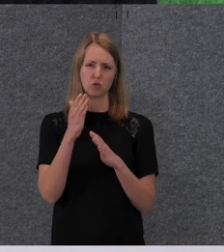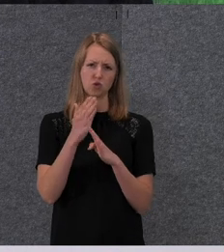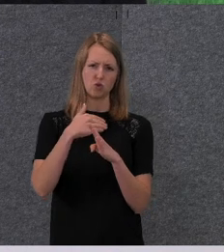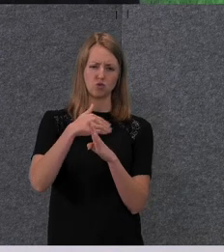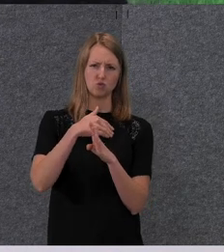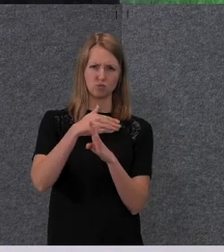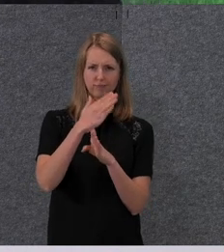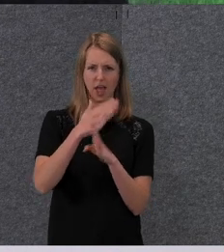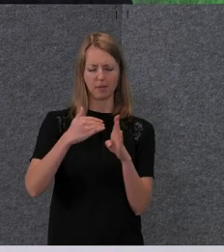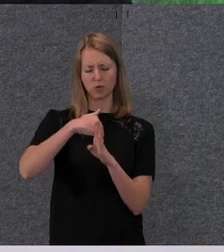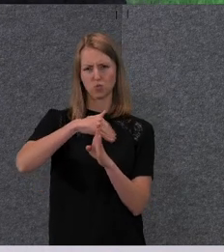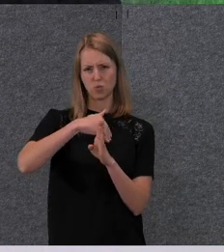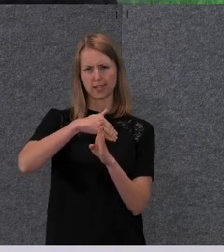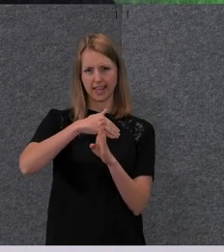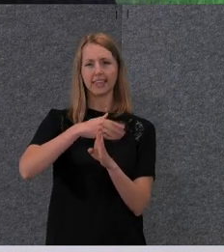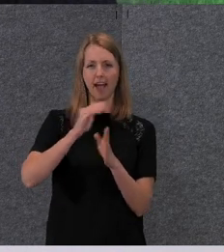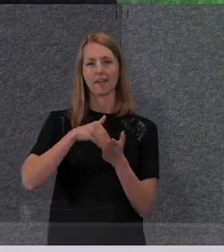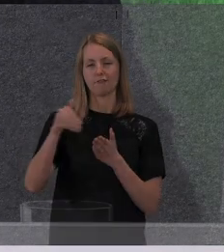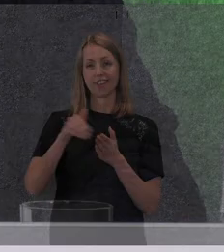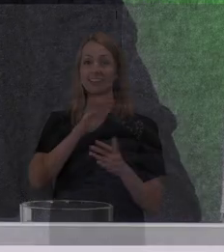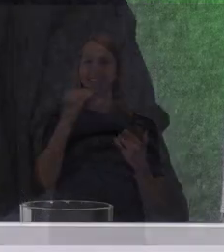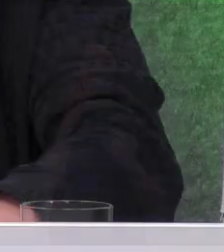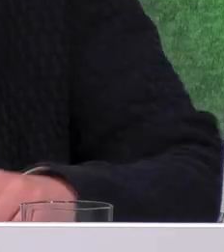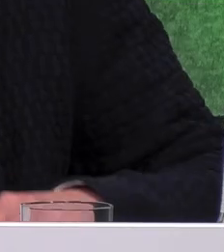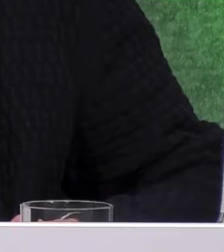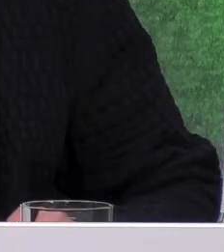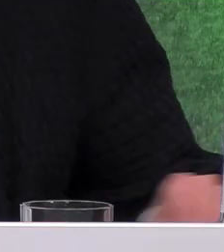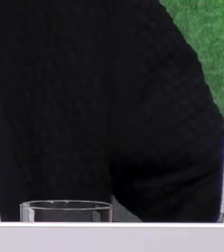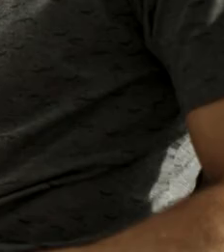kurz nach halb geht's weiter. Vielen Dank an euch. Bis gleich.